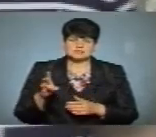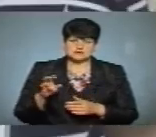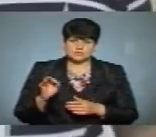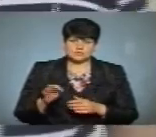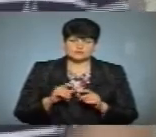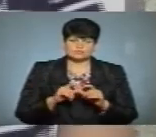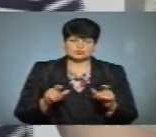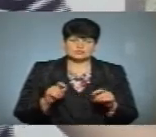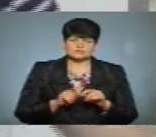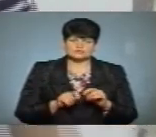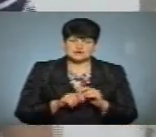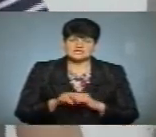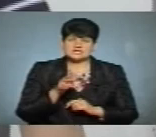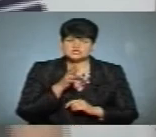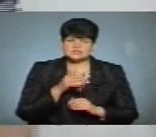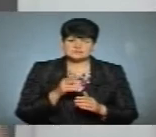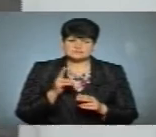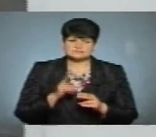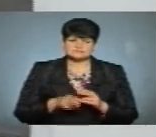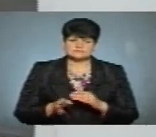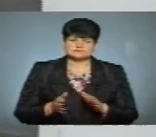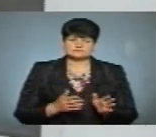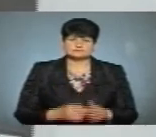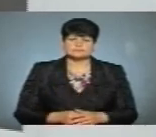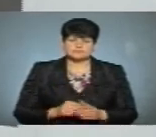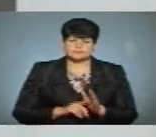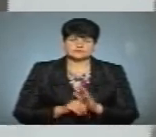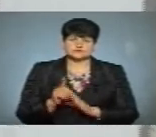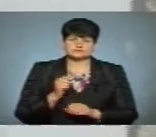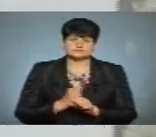тестування. Час вийшов. Ми працюємо.